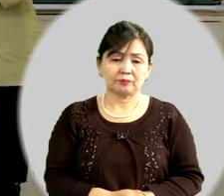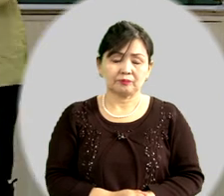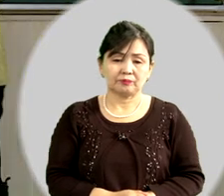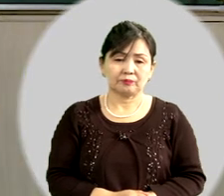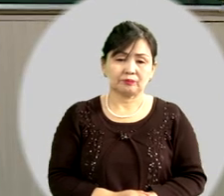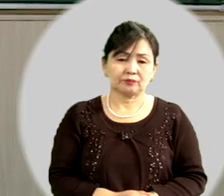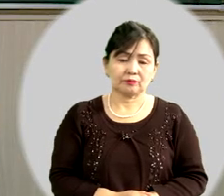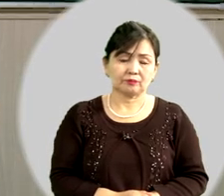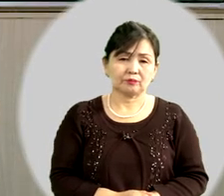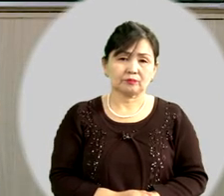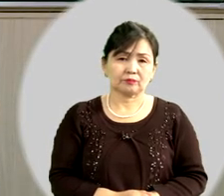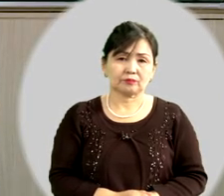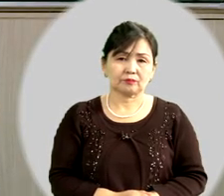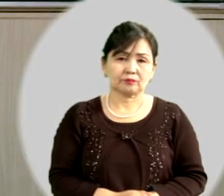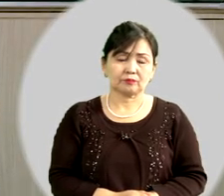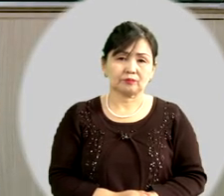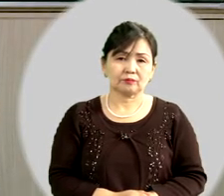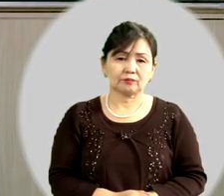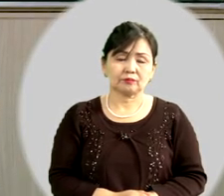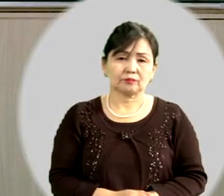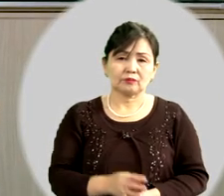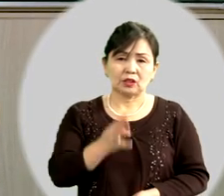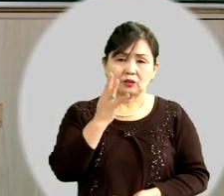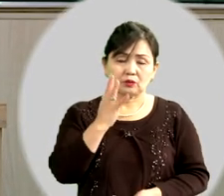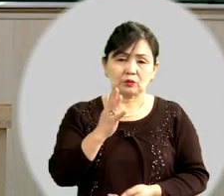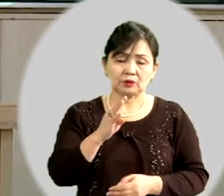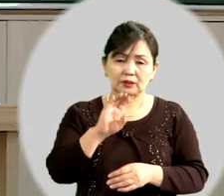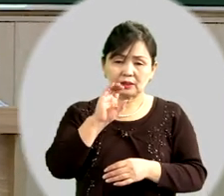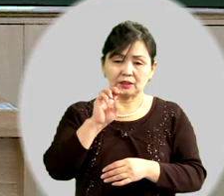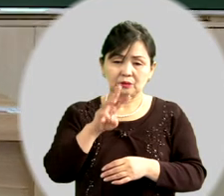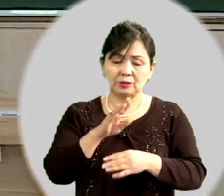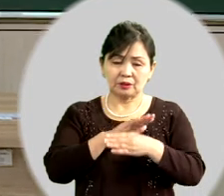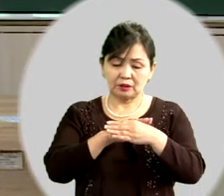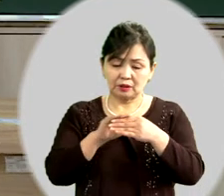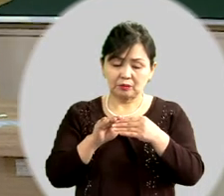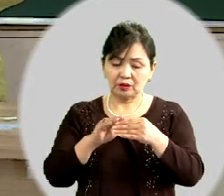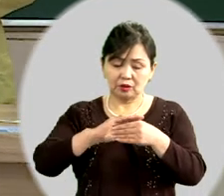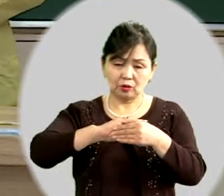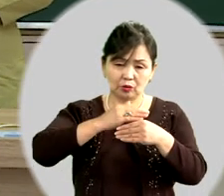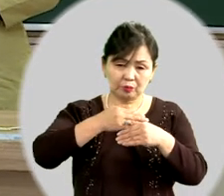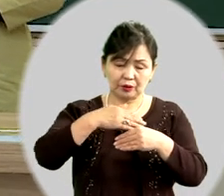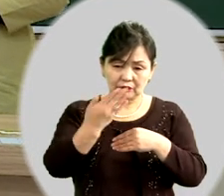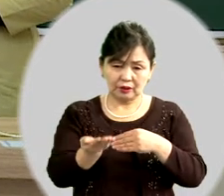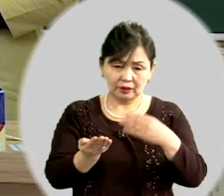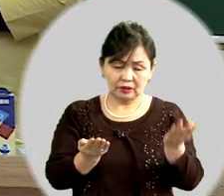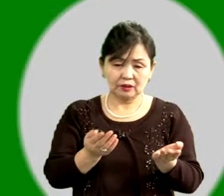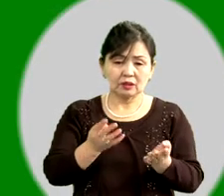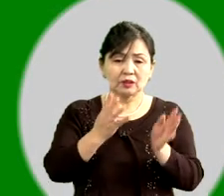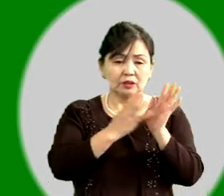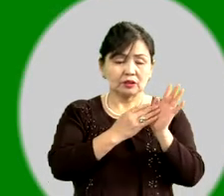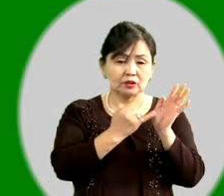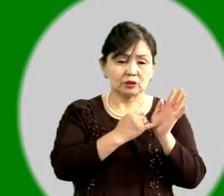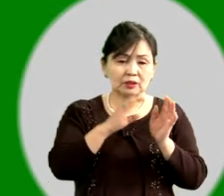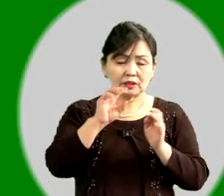За, ингээд бид 4 см ирмэгтэй кубийн дэлгэсийн талбайг оллоо.